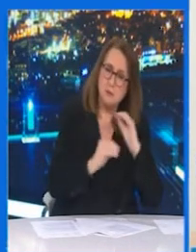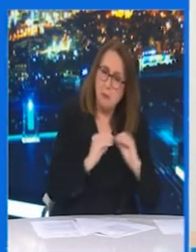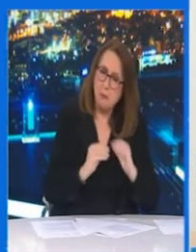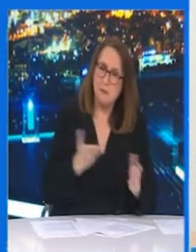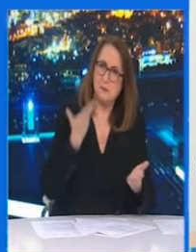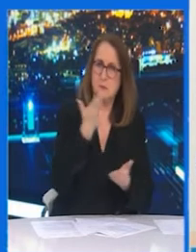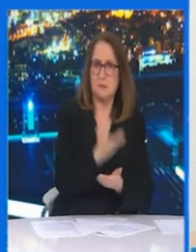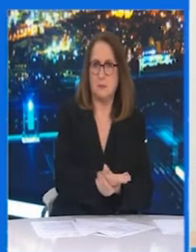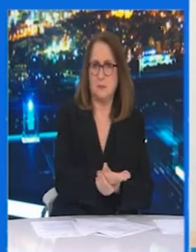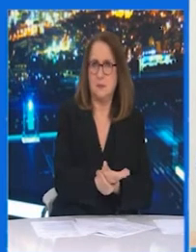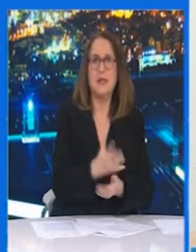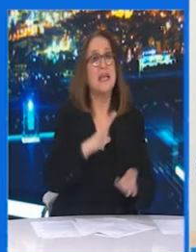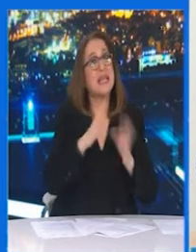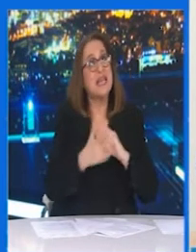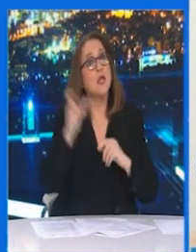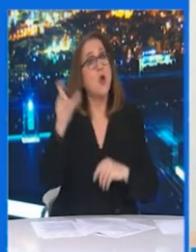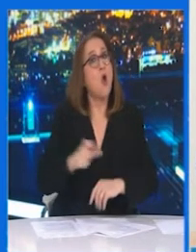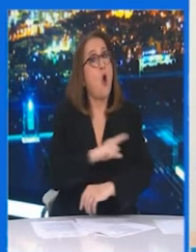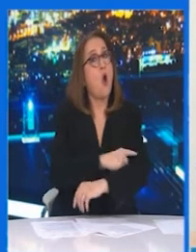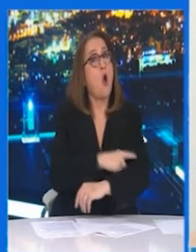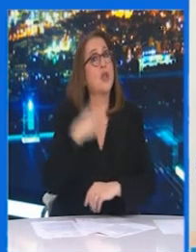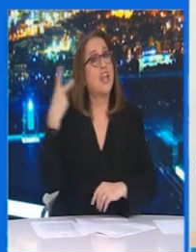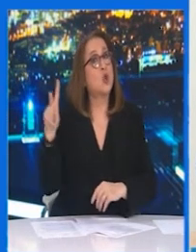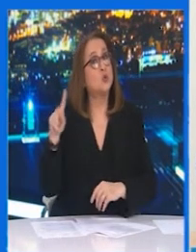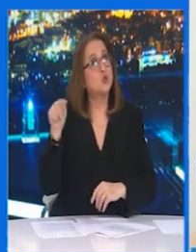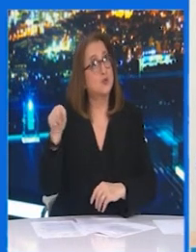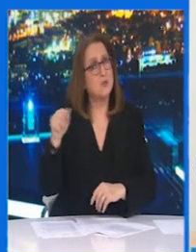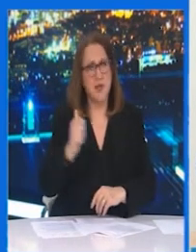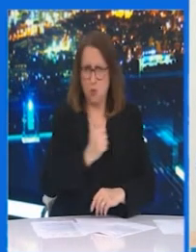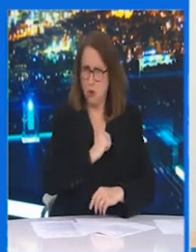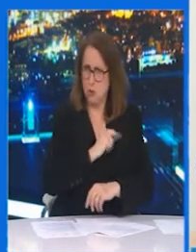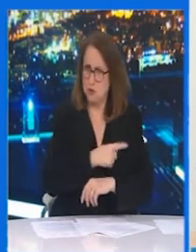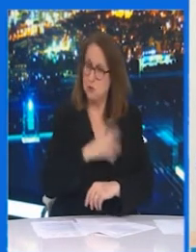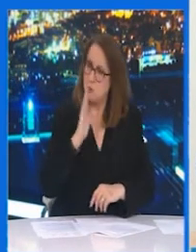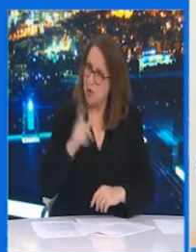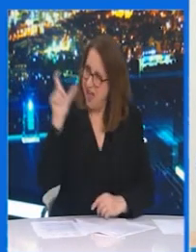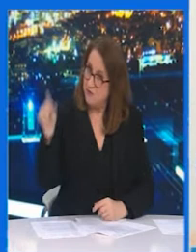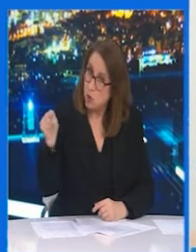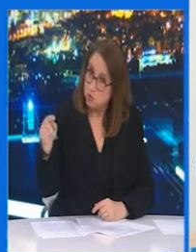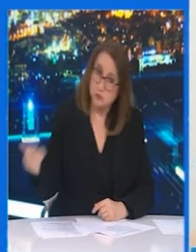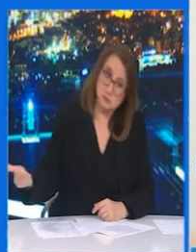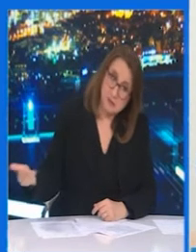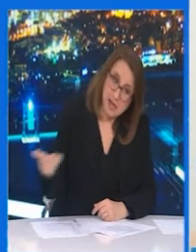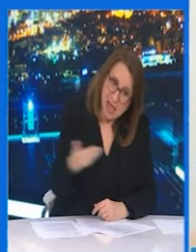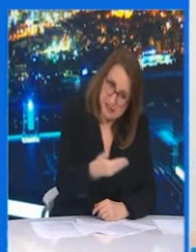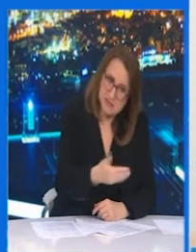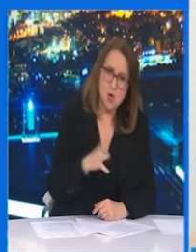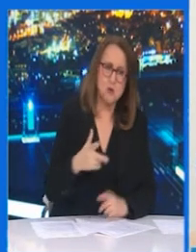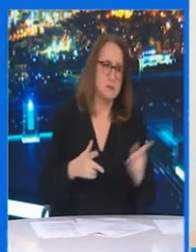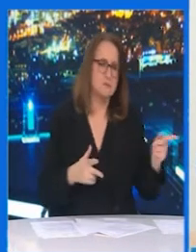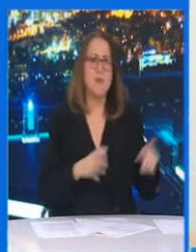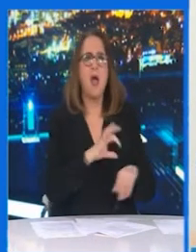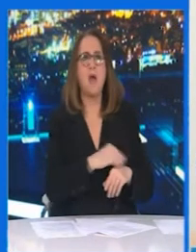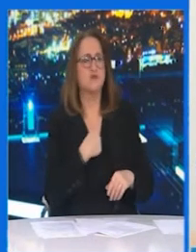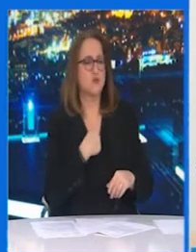αίτηση, έτσι ώστε να εξετάζεται από την Εθνική Επιτροπή Εμβολιασμών. Στις περιπτώσεις που έχουμε μια πρόσφατη